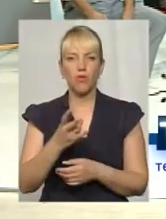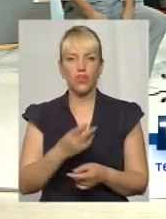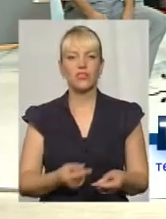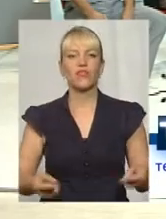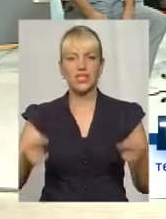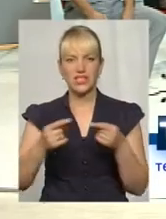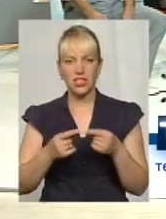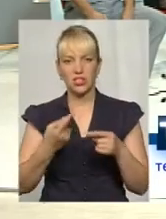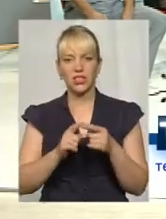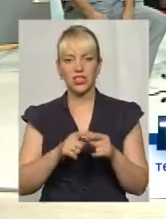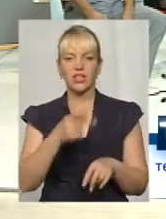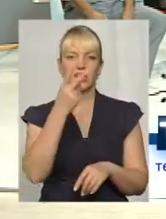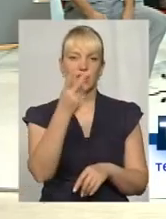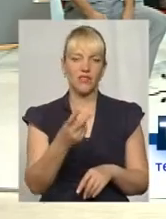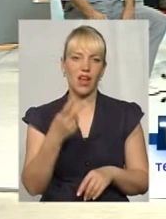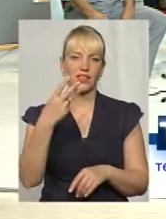б 2-3 вузи